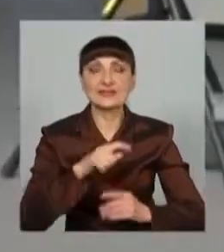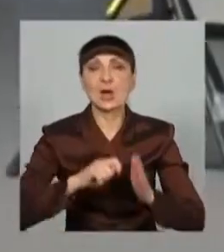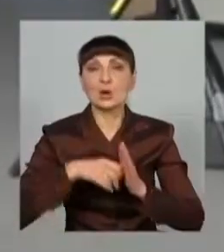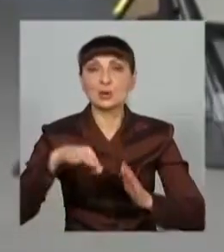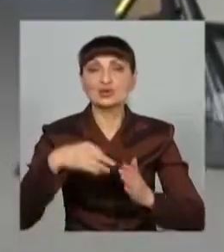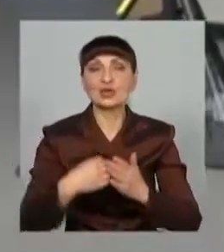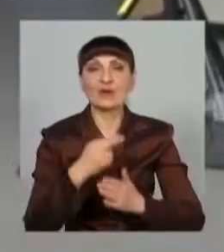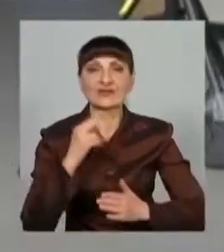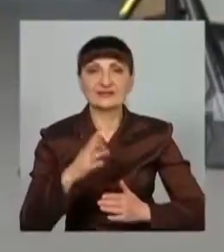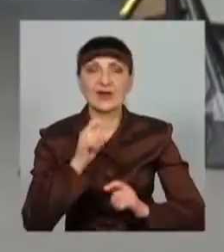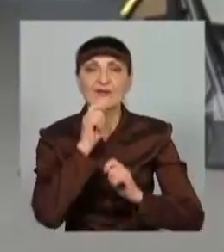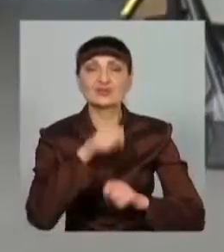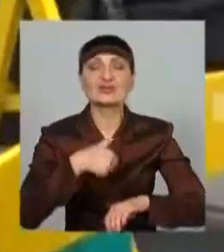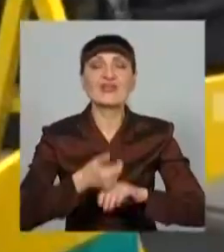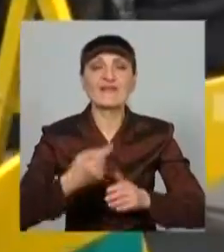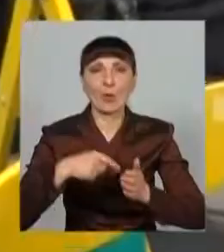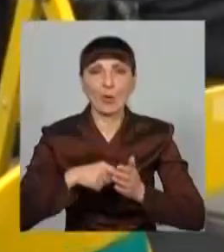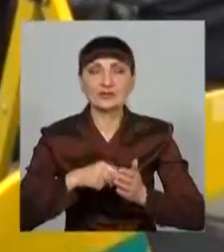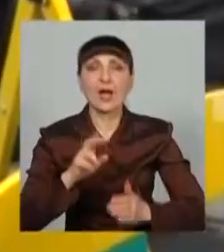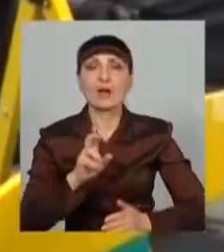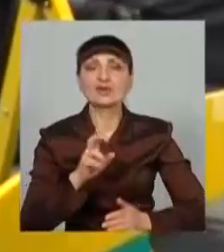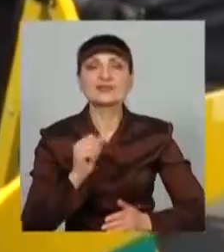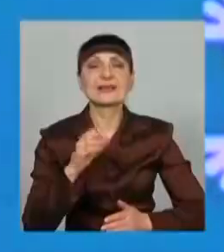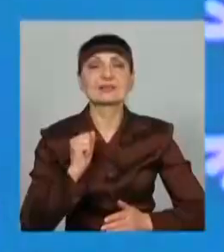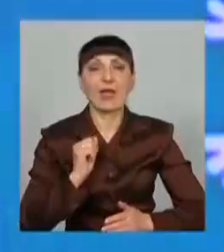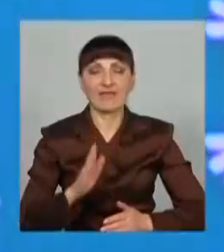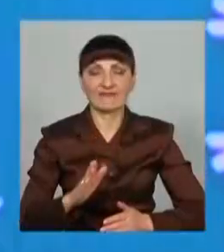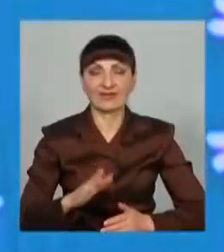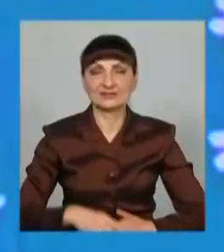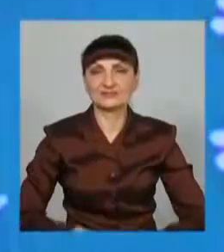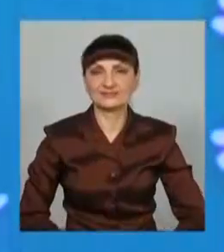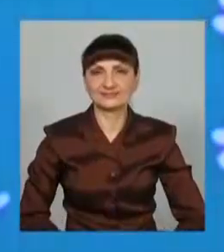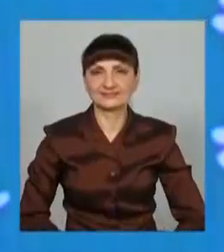новых апартаментов вручил глава мегаполиса Бакыджан Сагентаев.